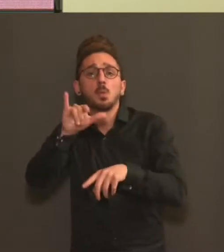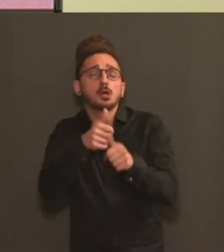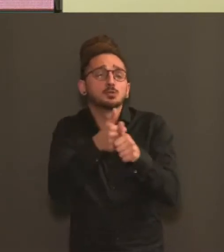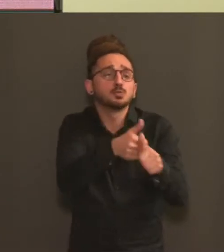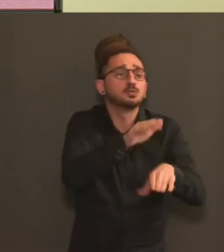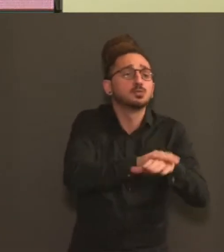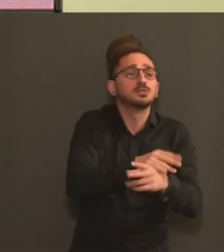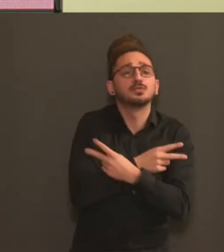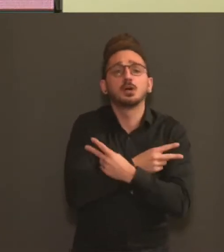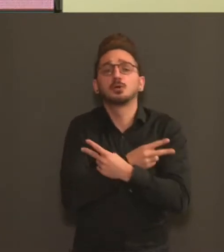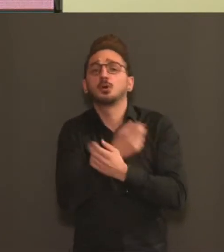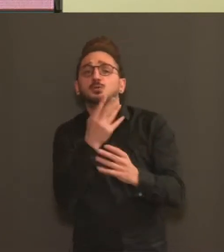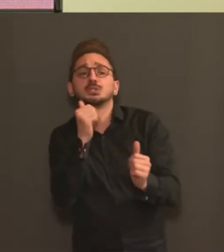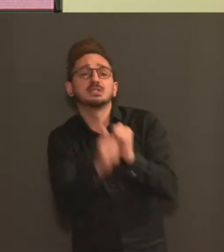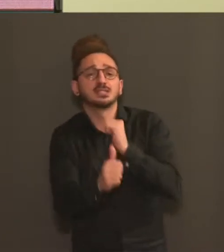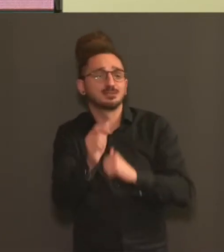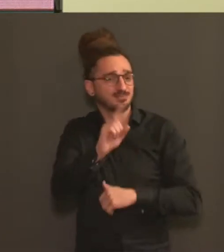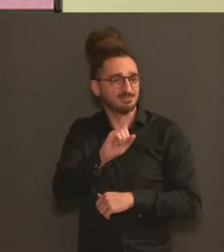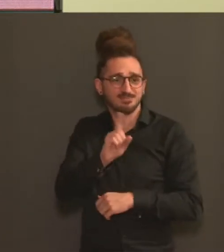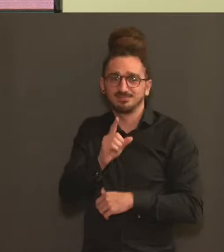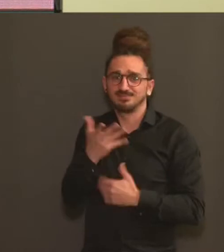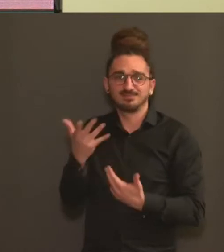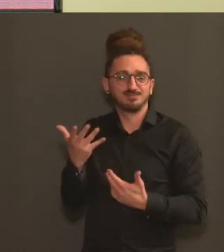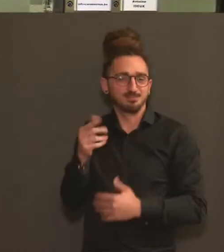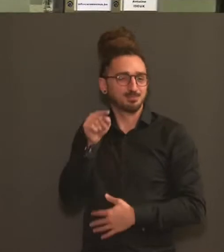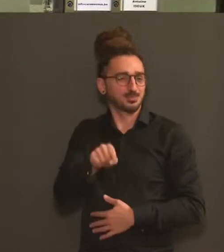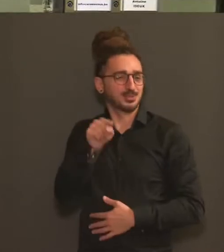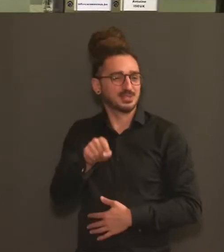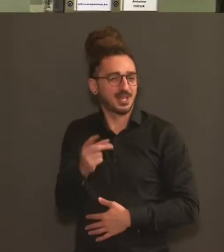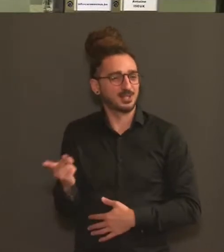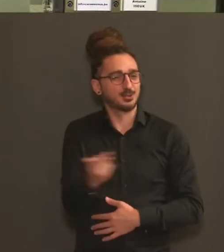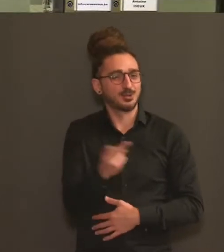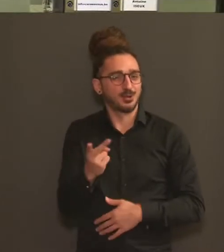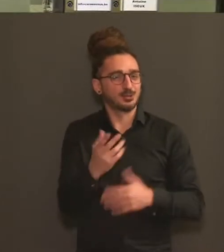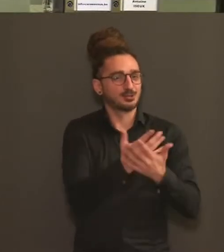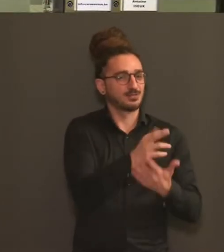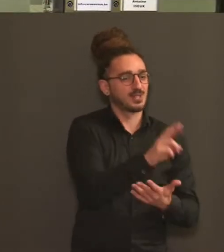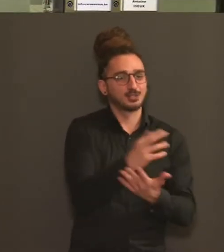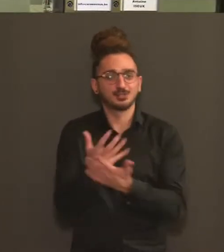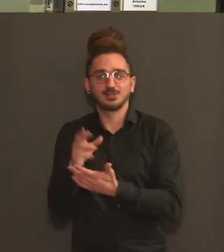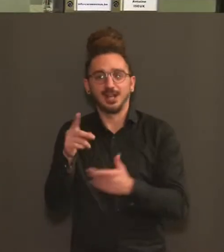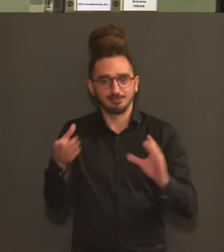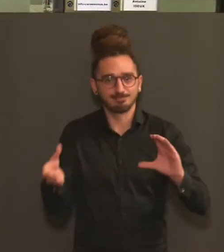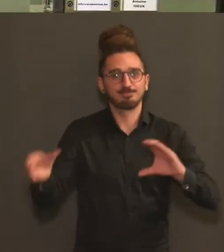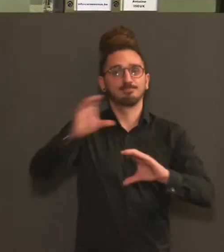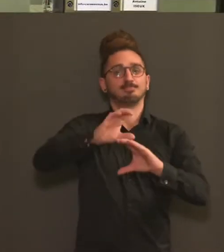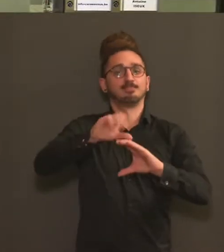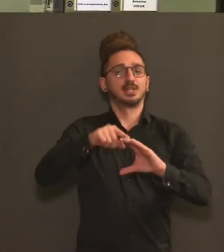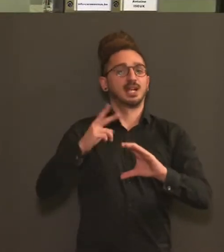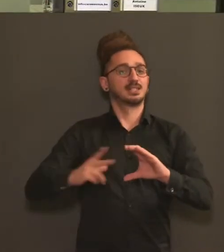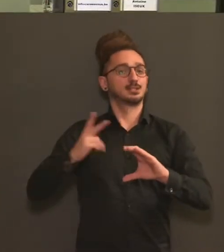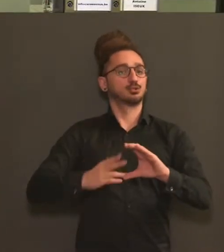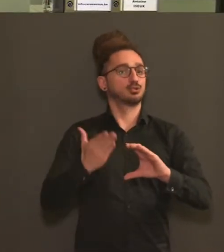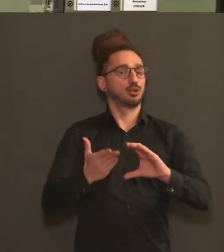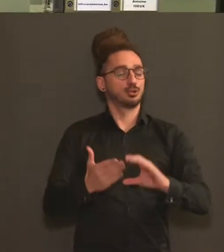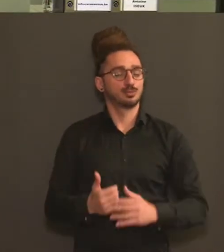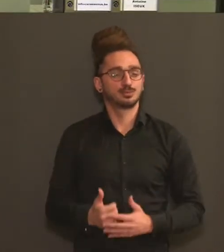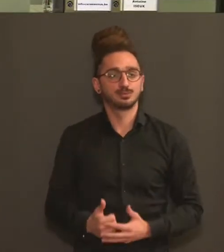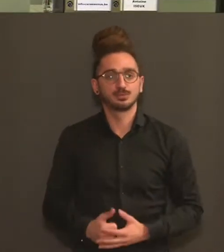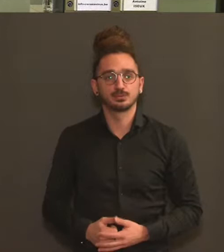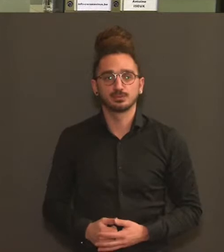suivis en parallèle, tous les 2. Merci